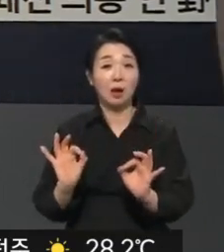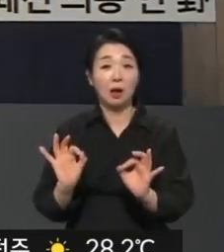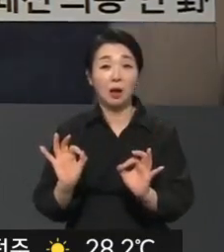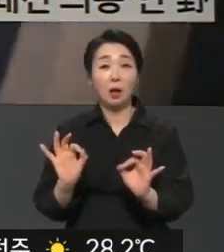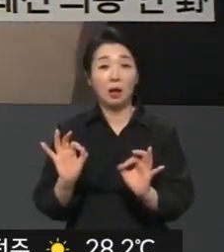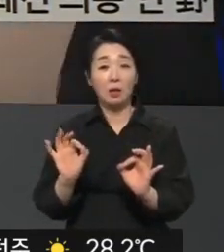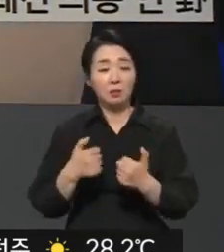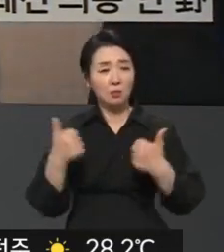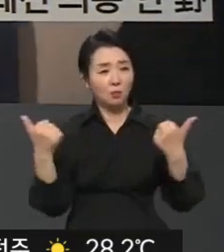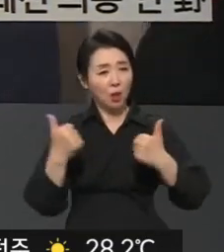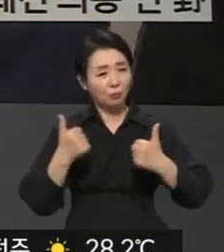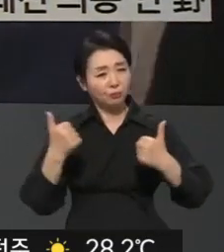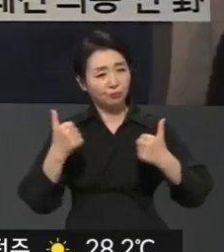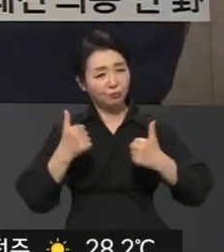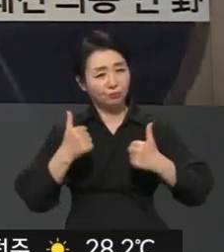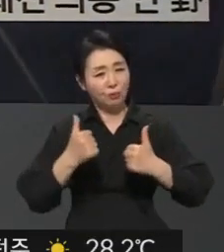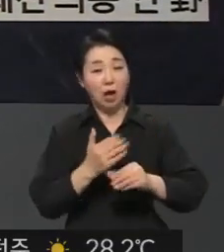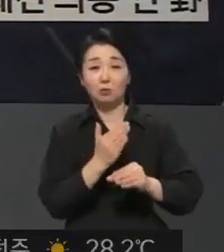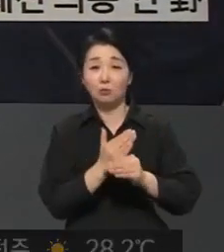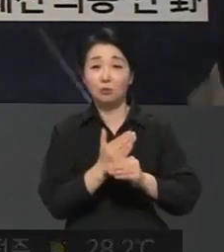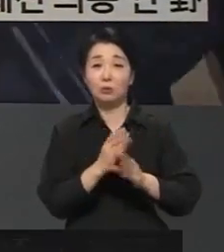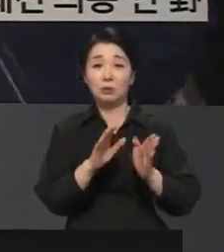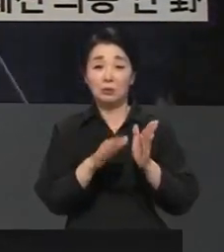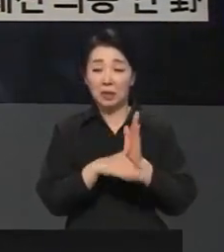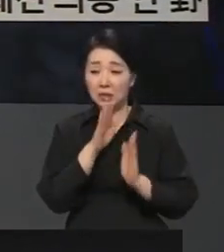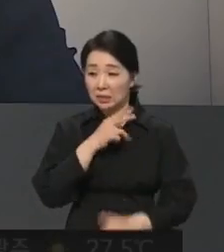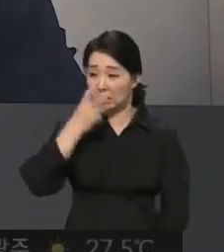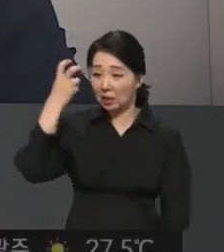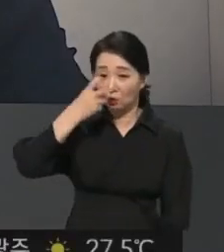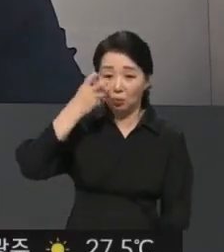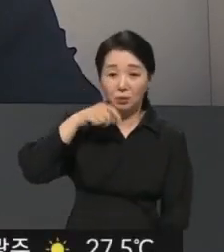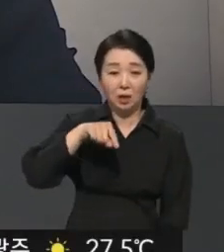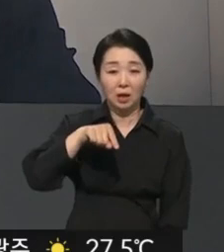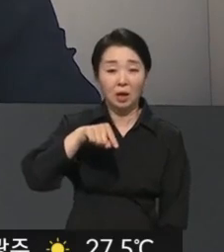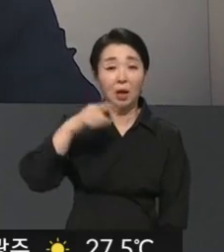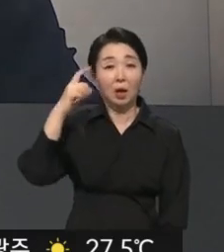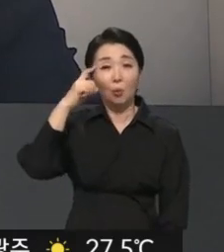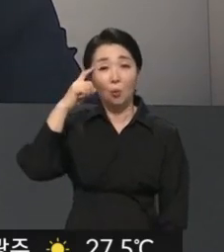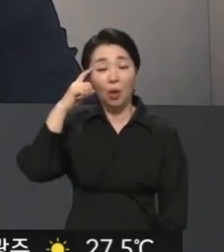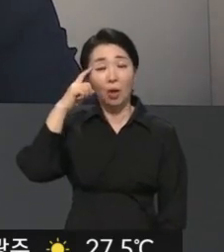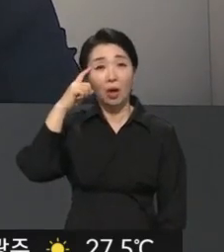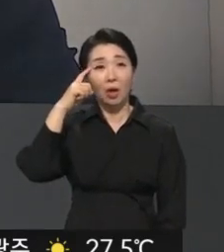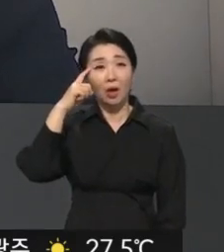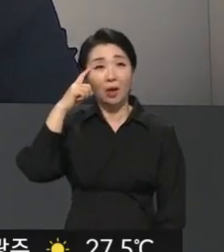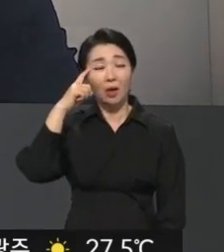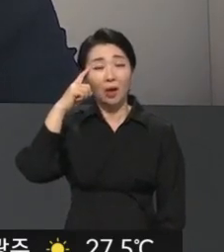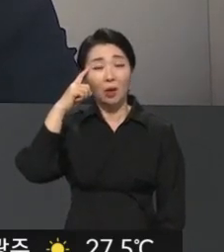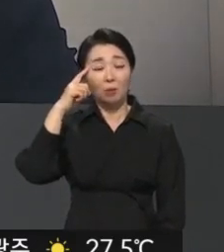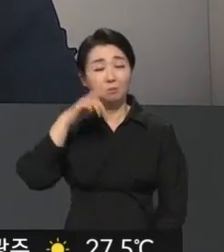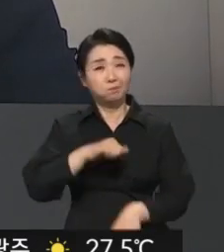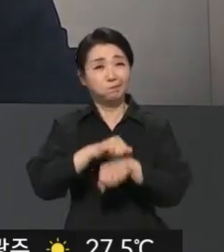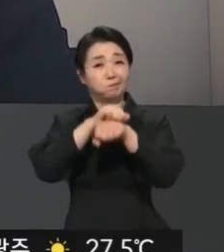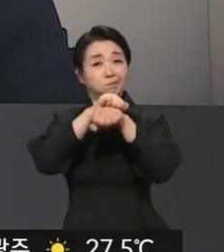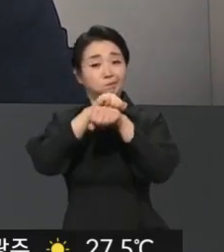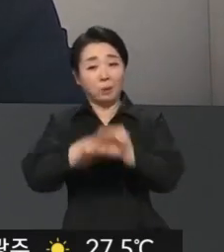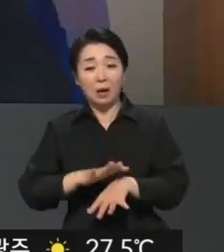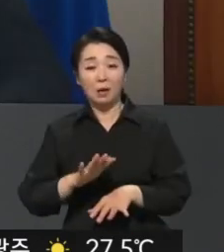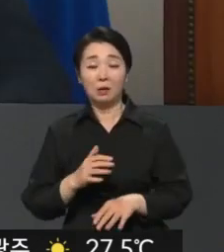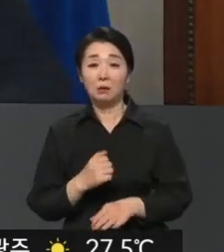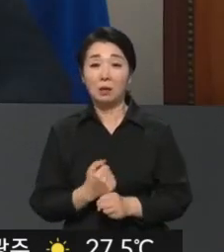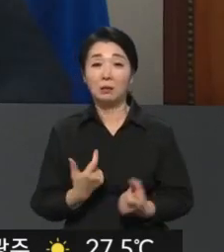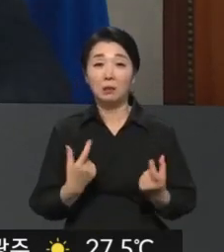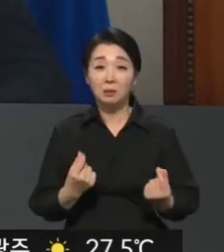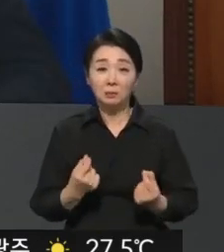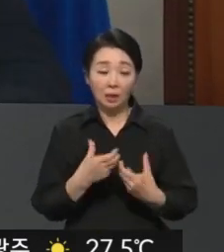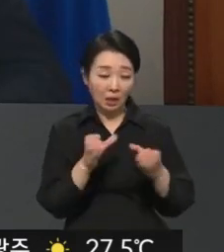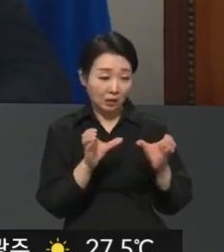한창 지금 진행 중이었던 당 차원의 진상조사를 사실상 무력화했다는 비판이 나왔습니다. 당 소속이